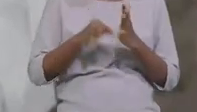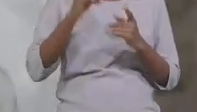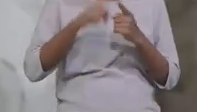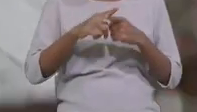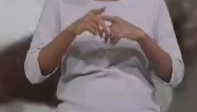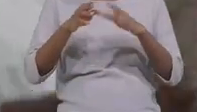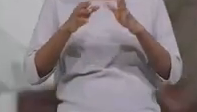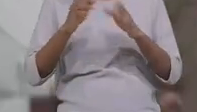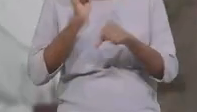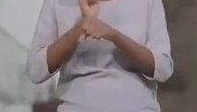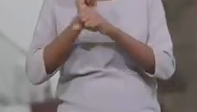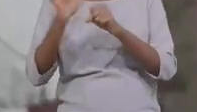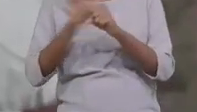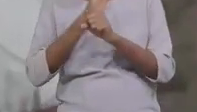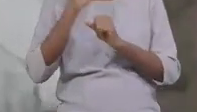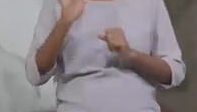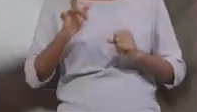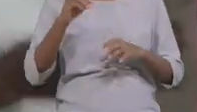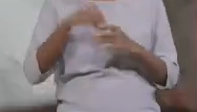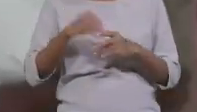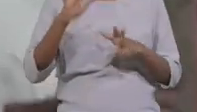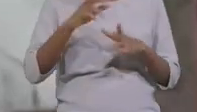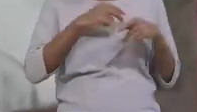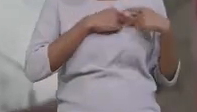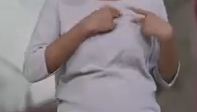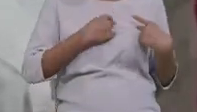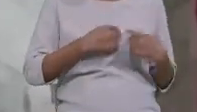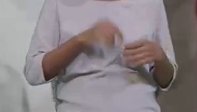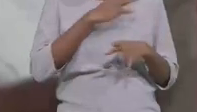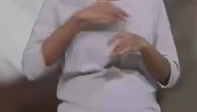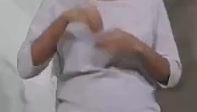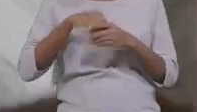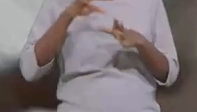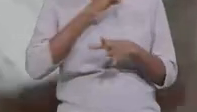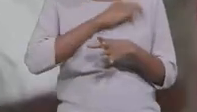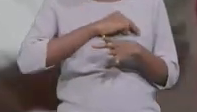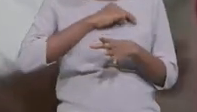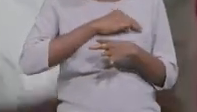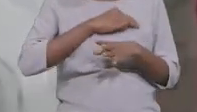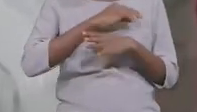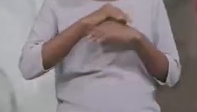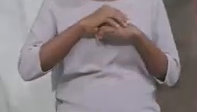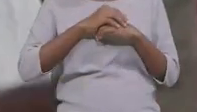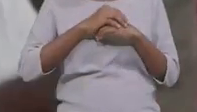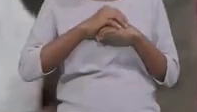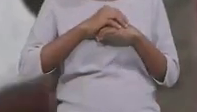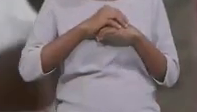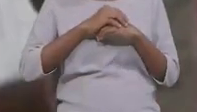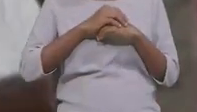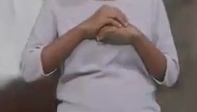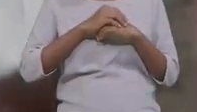qui amène le Saint-Esprit à fonctionner pleinement dans ton cœur et dans ton ministère.